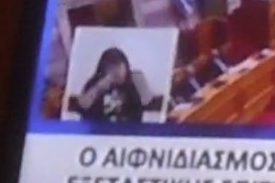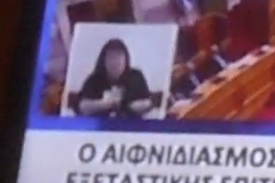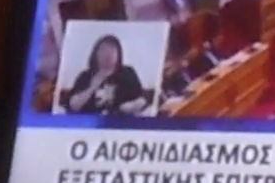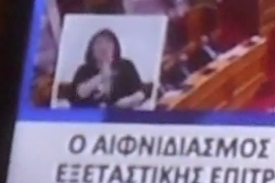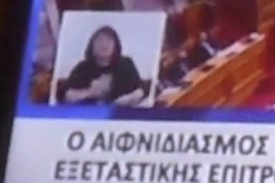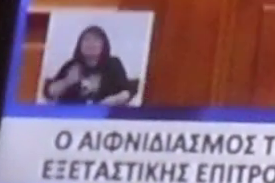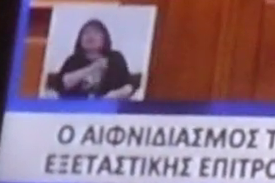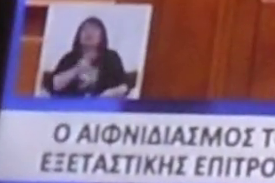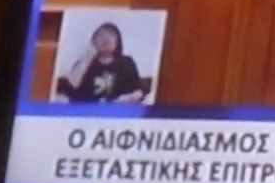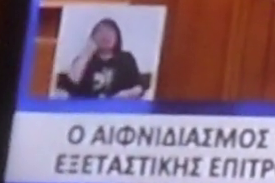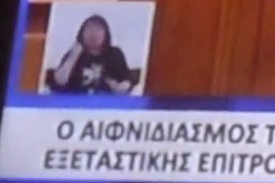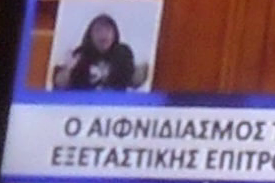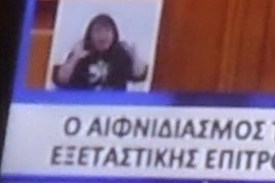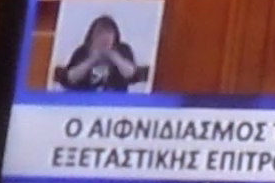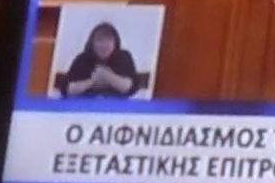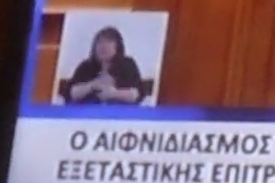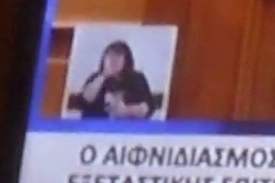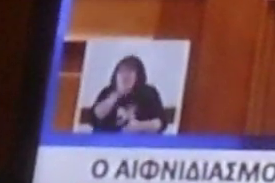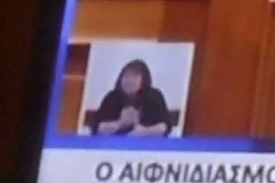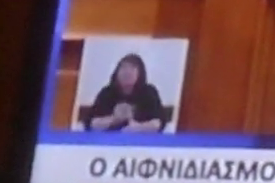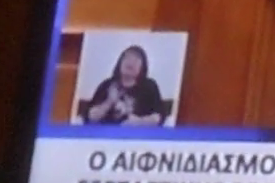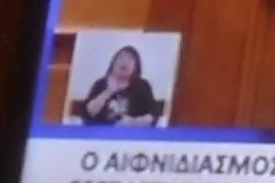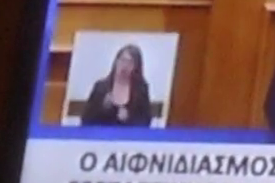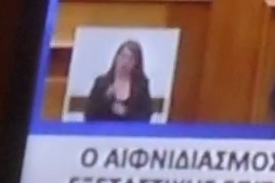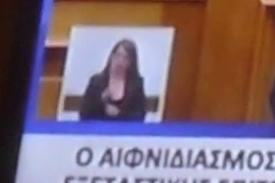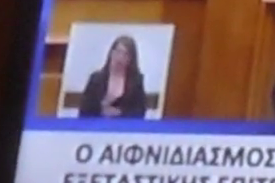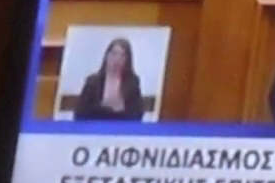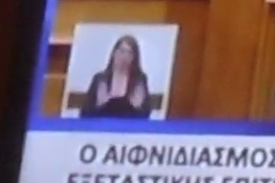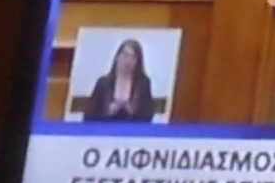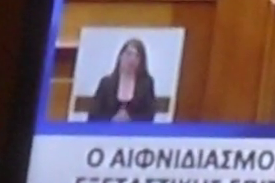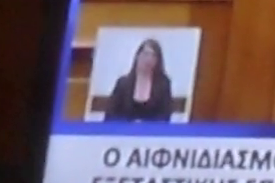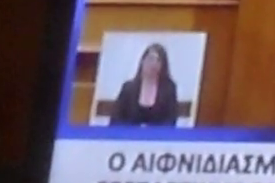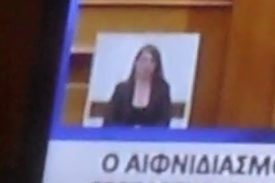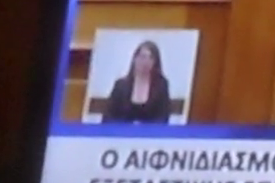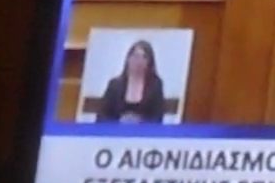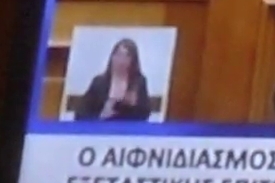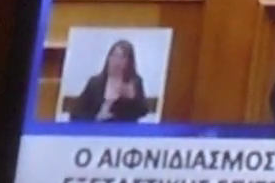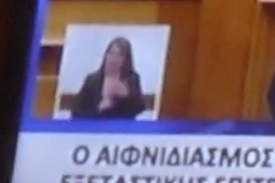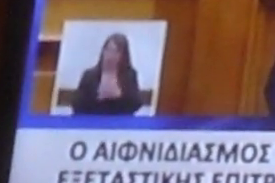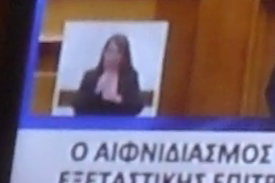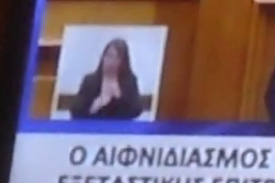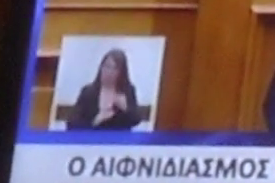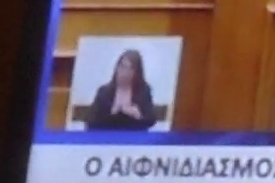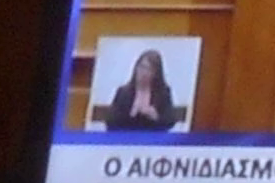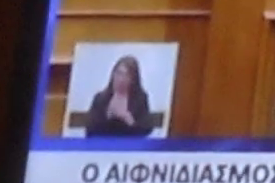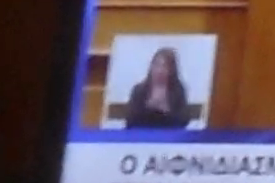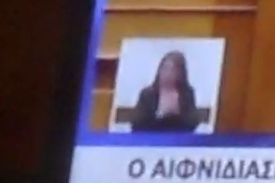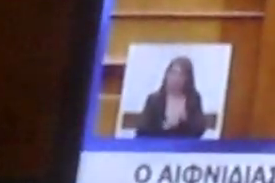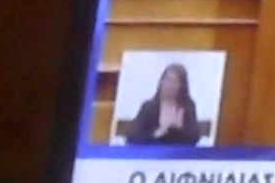Υπογράψτε για τις πέτρες να τελειώνουμε. Είστε πατριωτικά κόμματα, είστε μπούδες. Άρη.